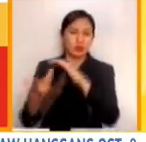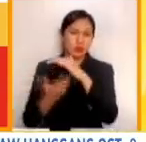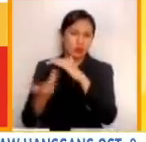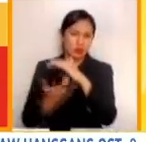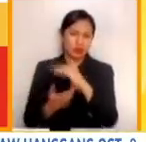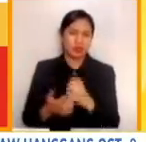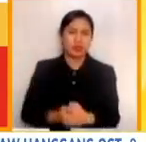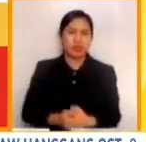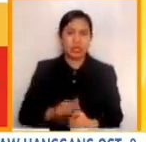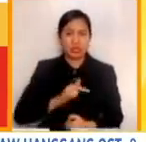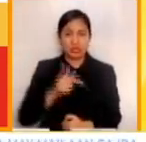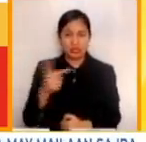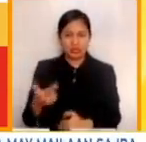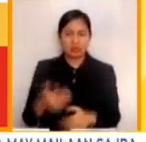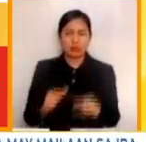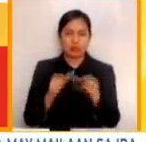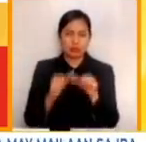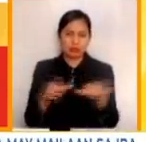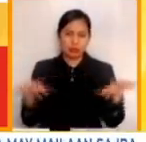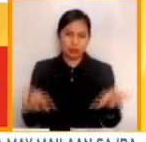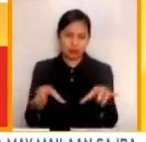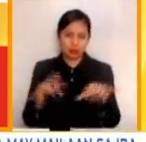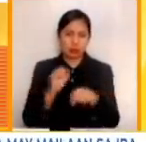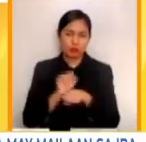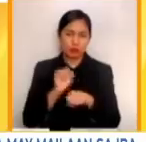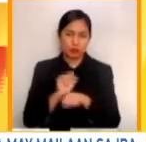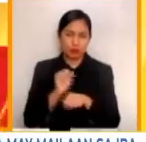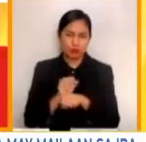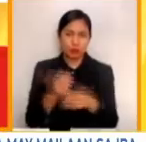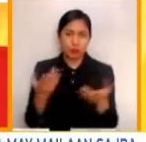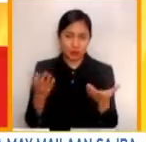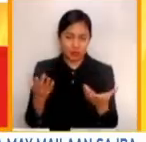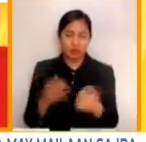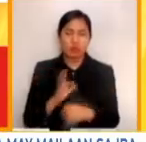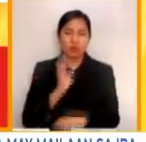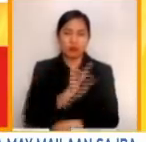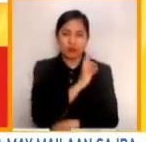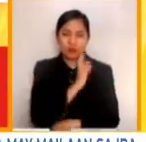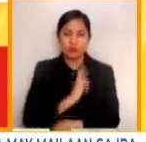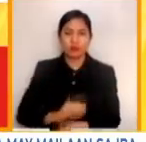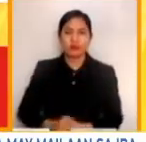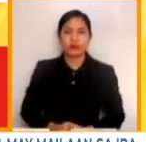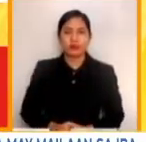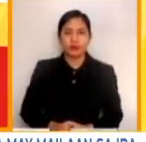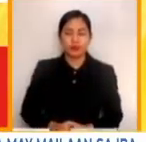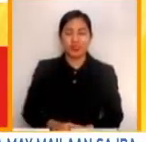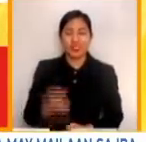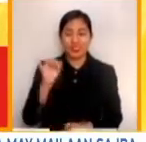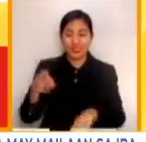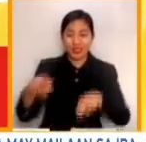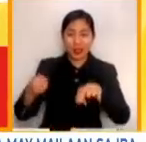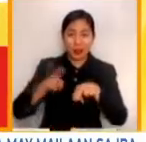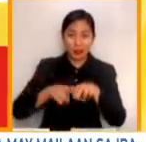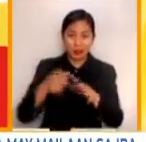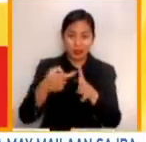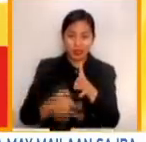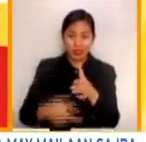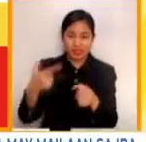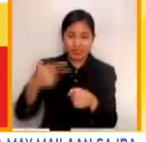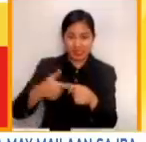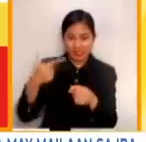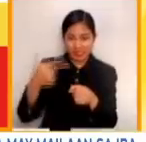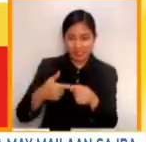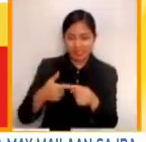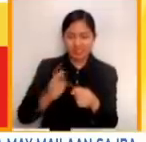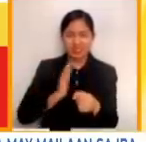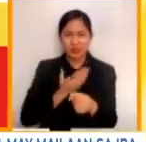Jonalyn na nagtatrabaho sa isang karinderya. Once na nagtaas yung presyo ng LPG, yung mga paninda po